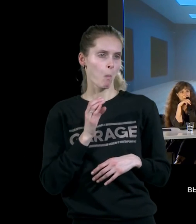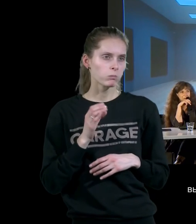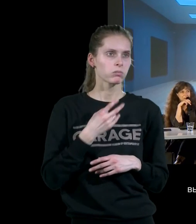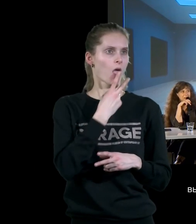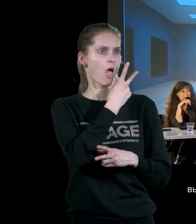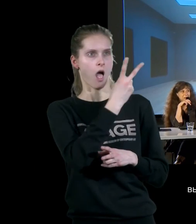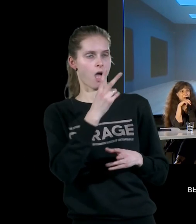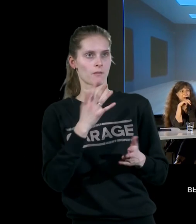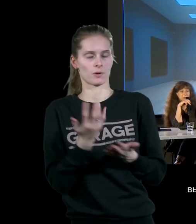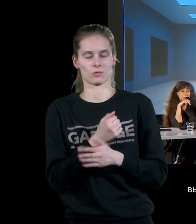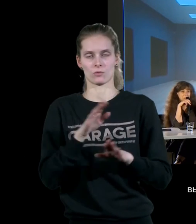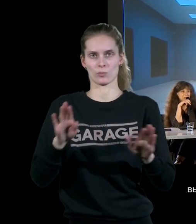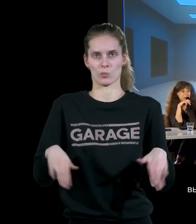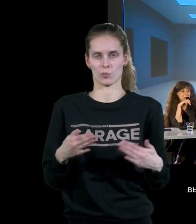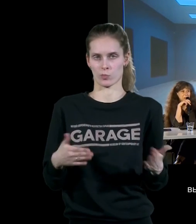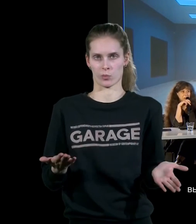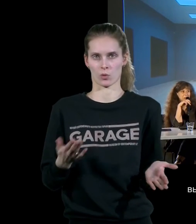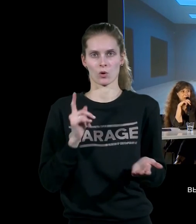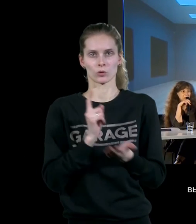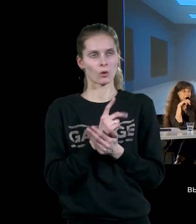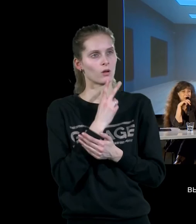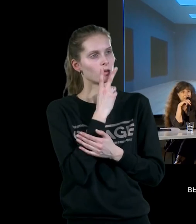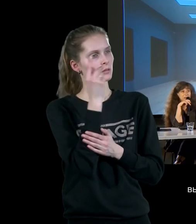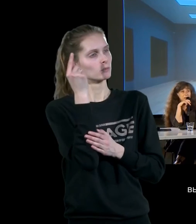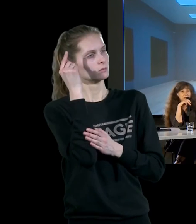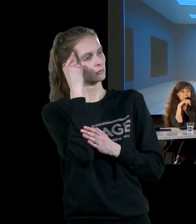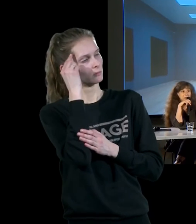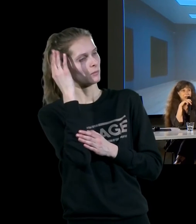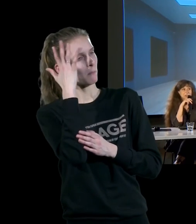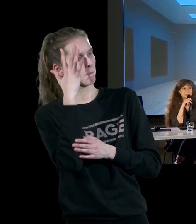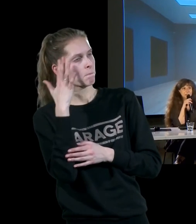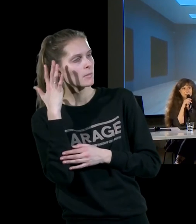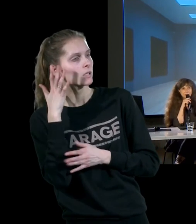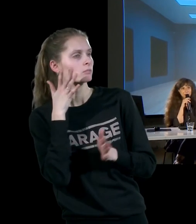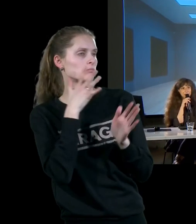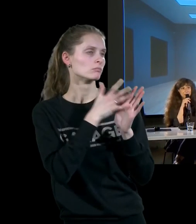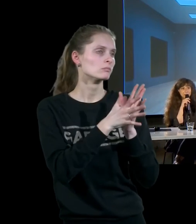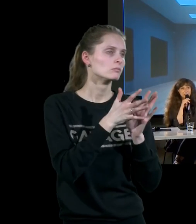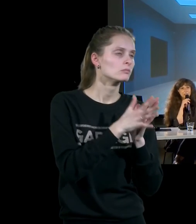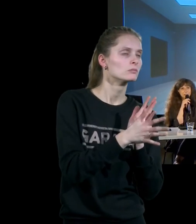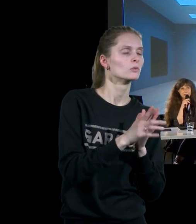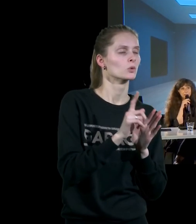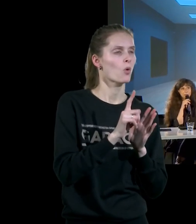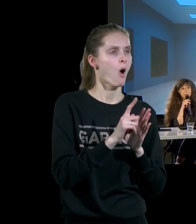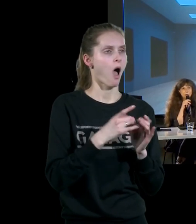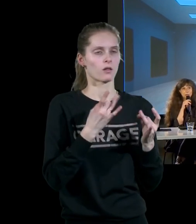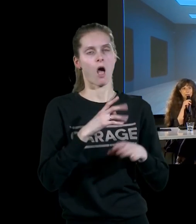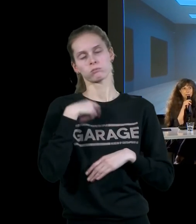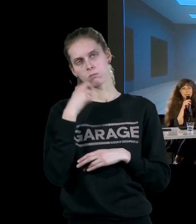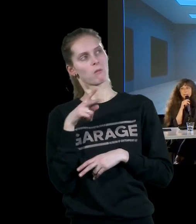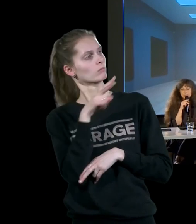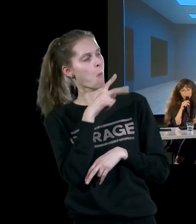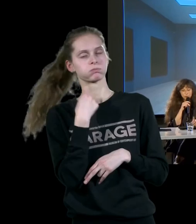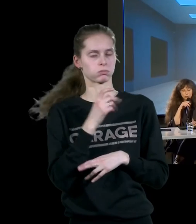на его работы. В общем, произошел скандал, он отказался отдавать эти фрески, вернул